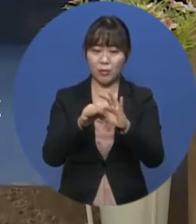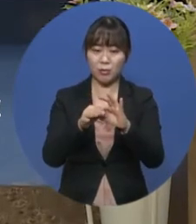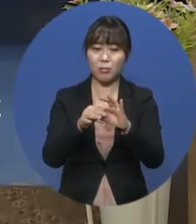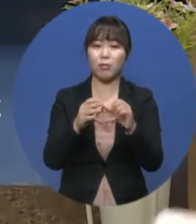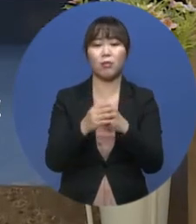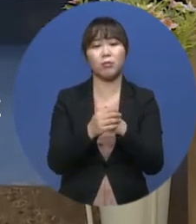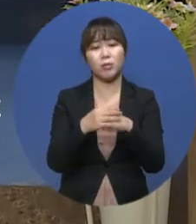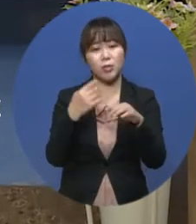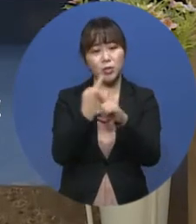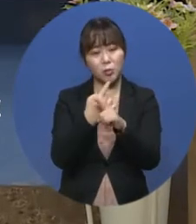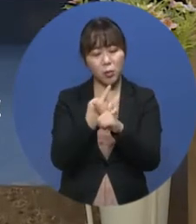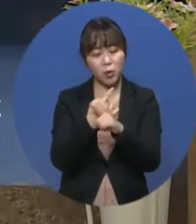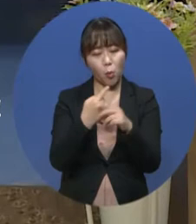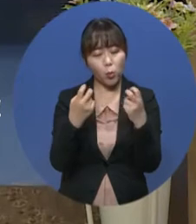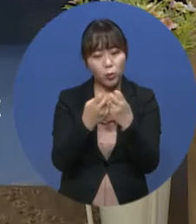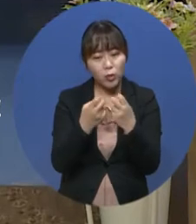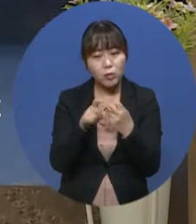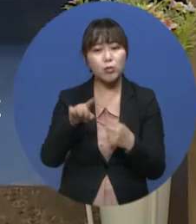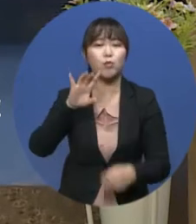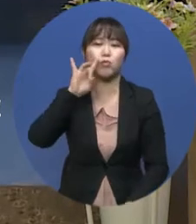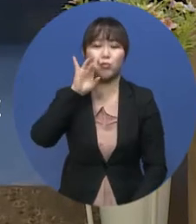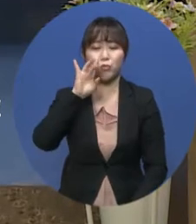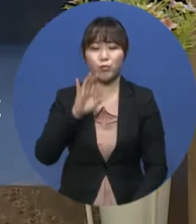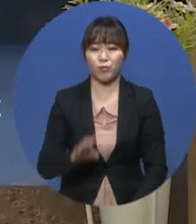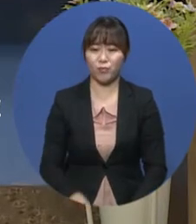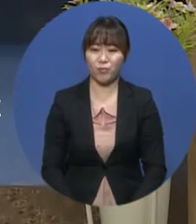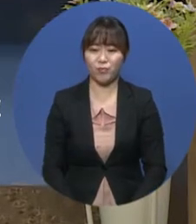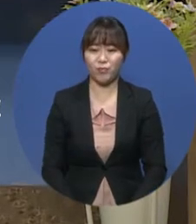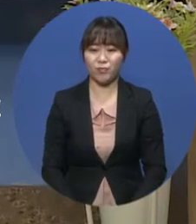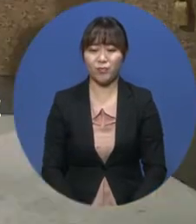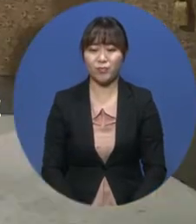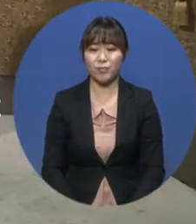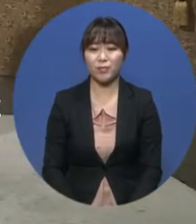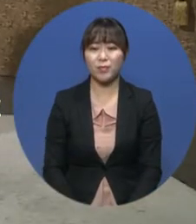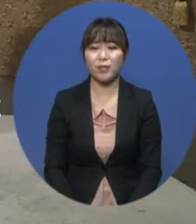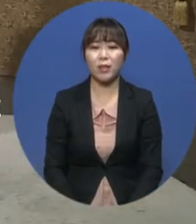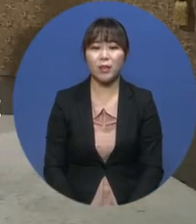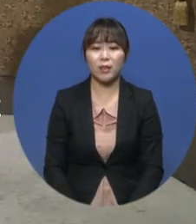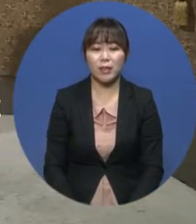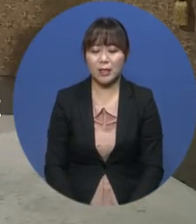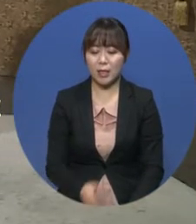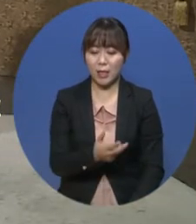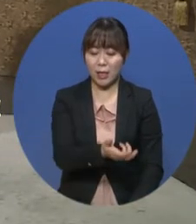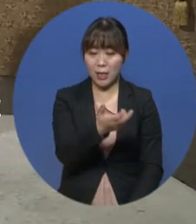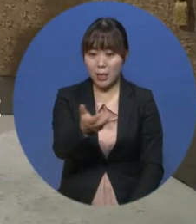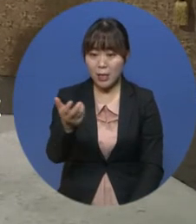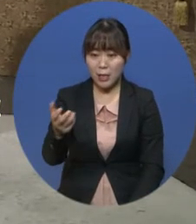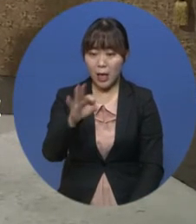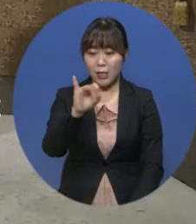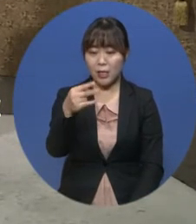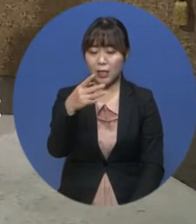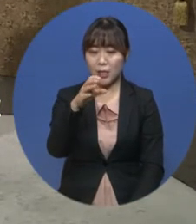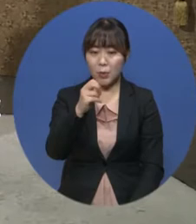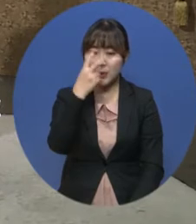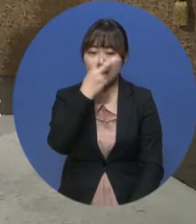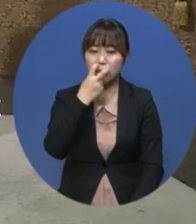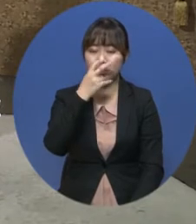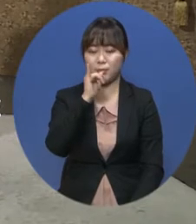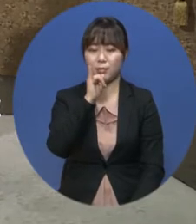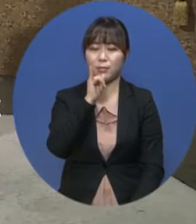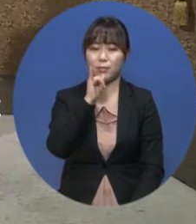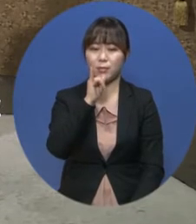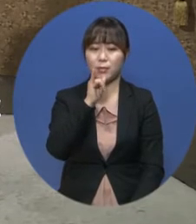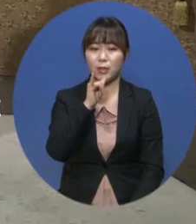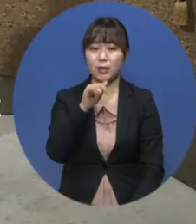어떻게 치료가 이루어 지는지 궁금하거든요 이 농지 기 옷 을 이제 하고 있습니다 4